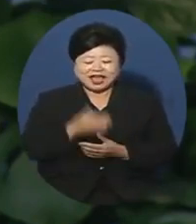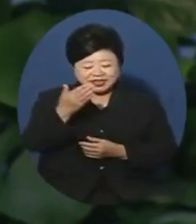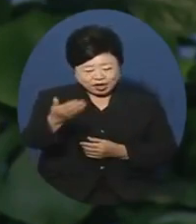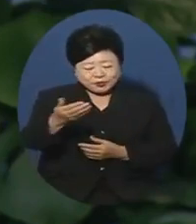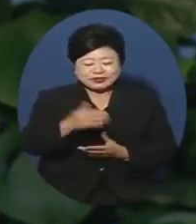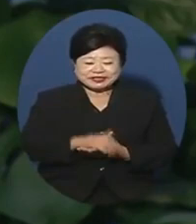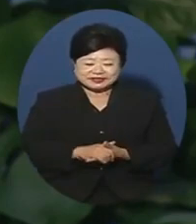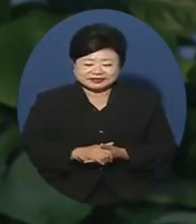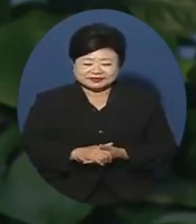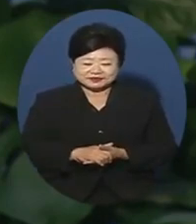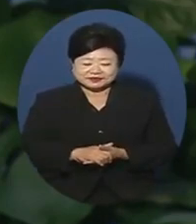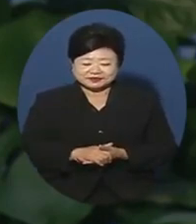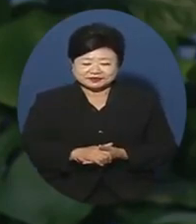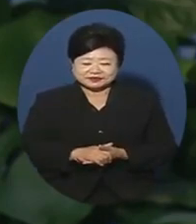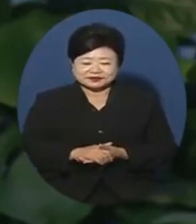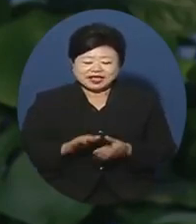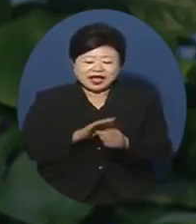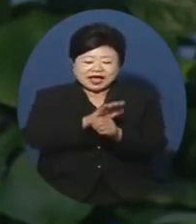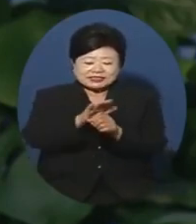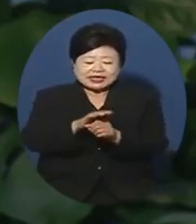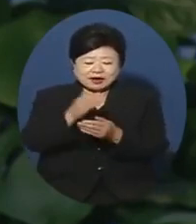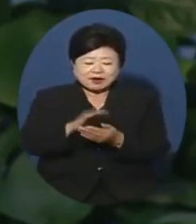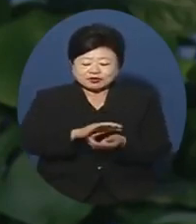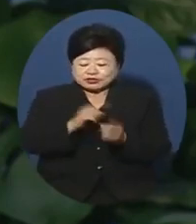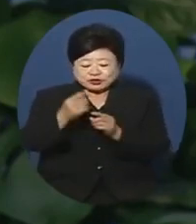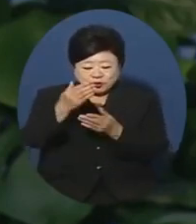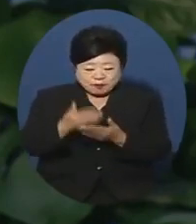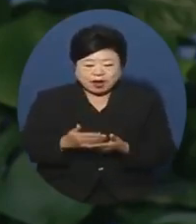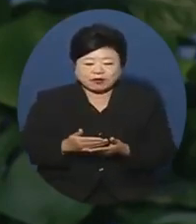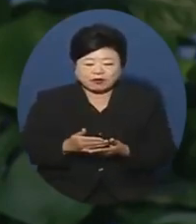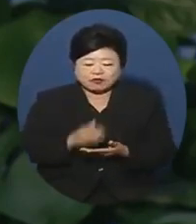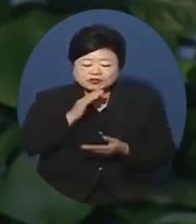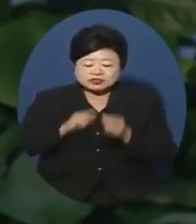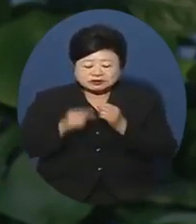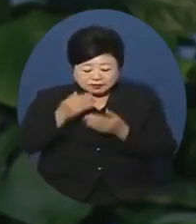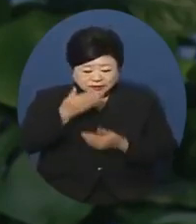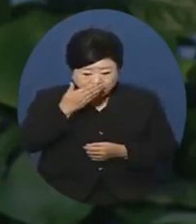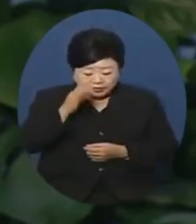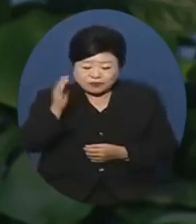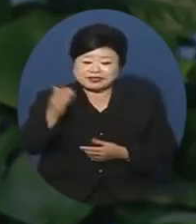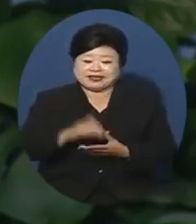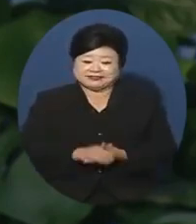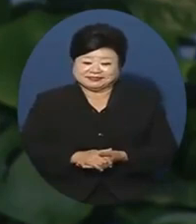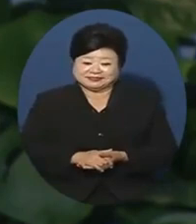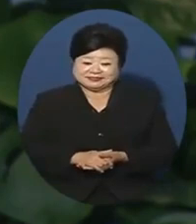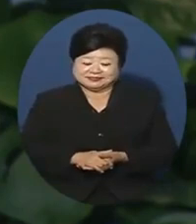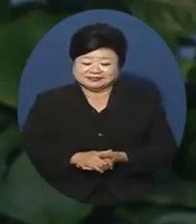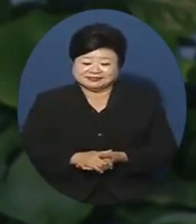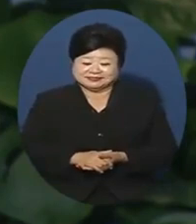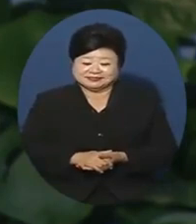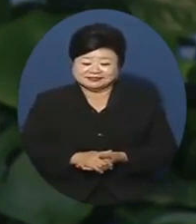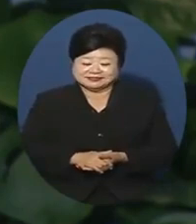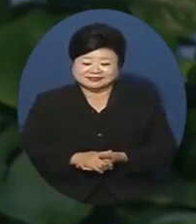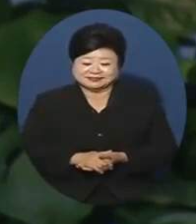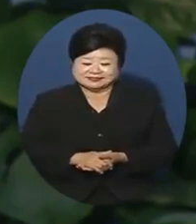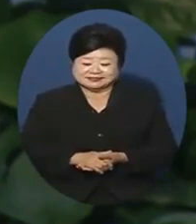여러분이 사랑을 받고 치료를 받고 지혜를 받을 수 있습니다.